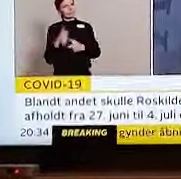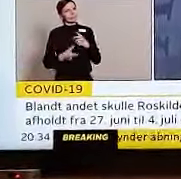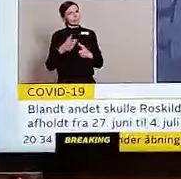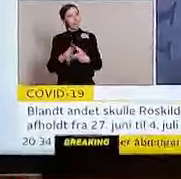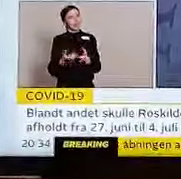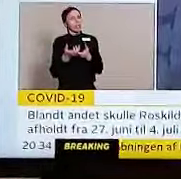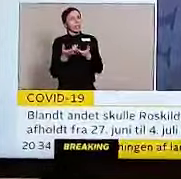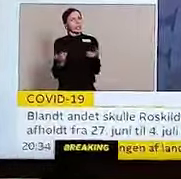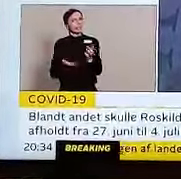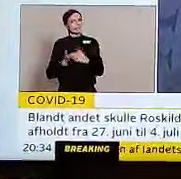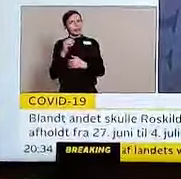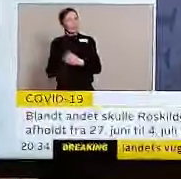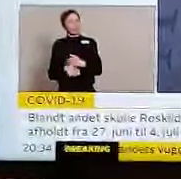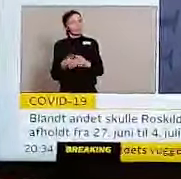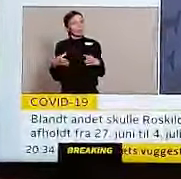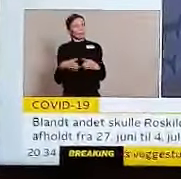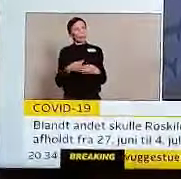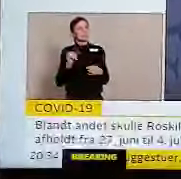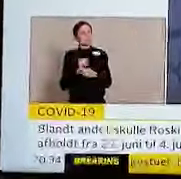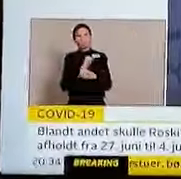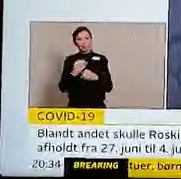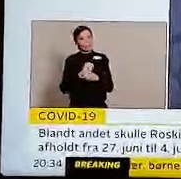الأطفال. هذه الترجمة يعني